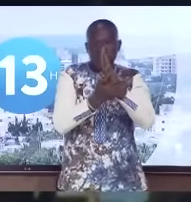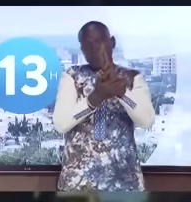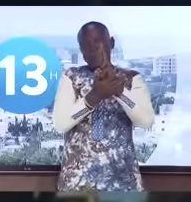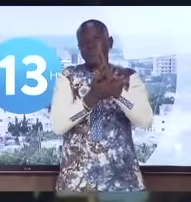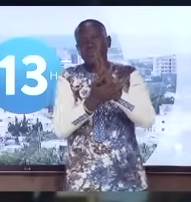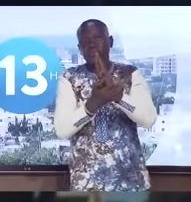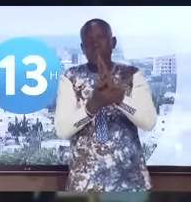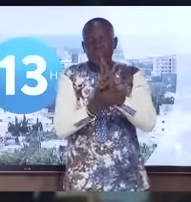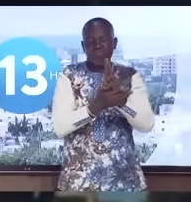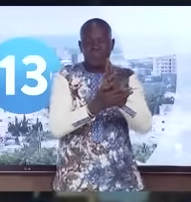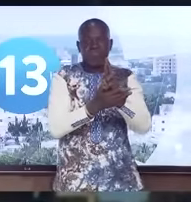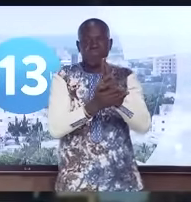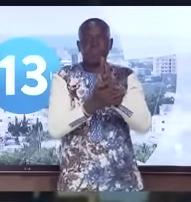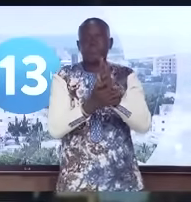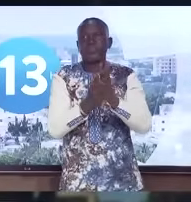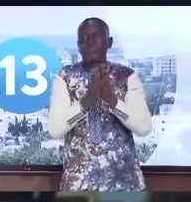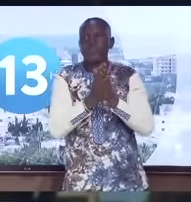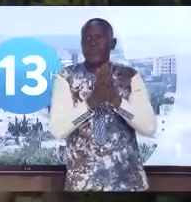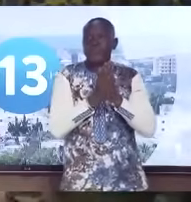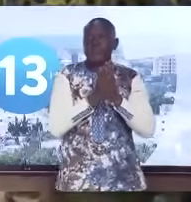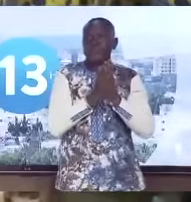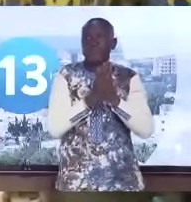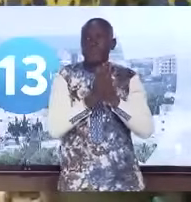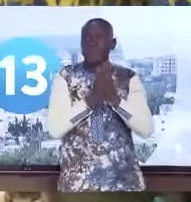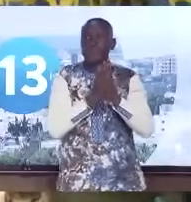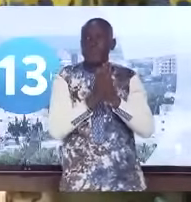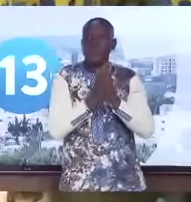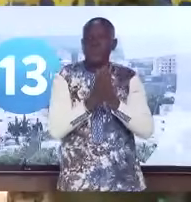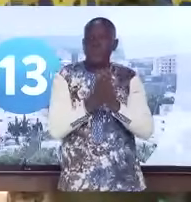Franck Ouedraogo et Jérôme Tindano.